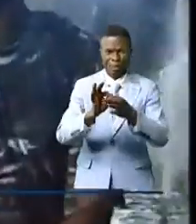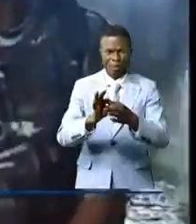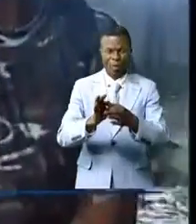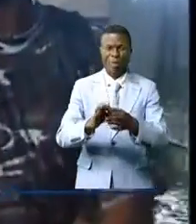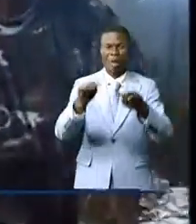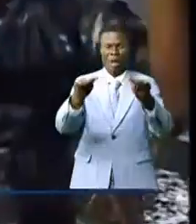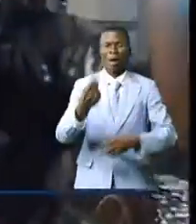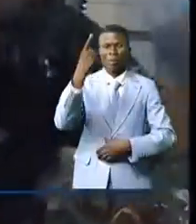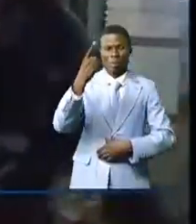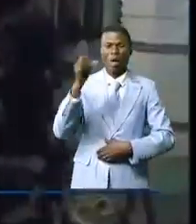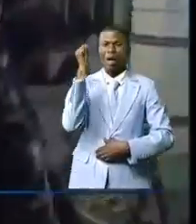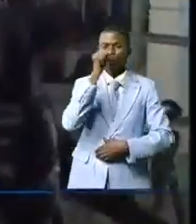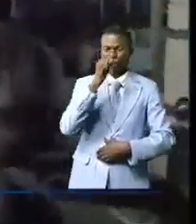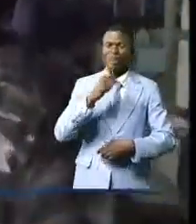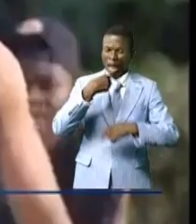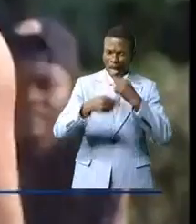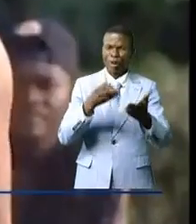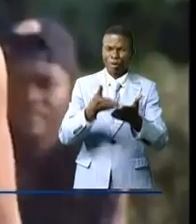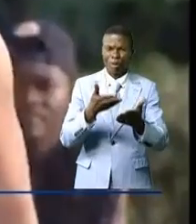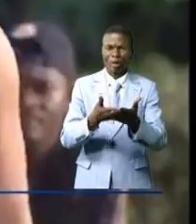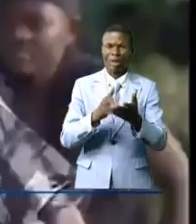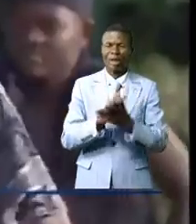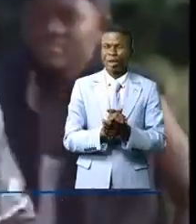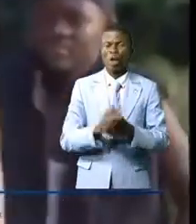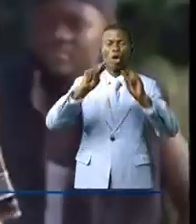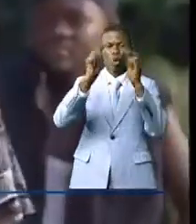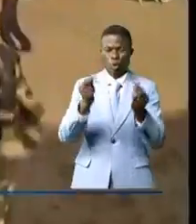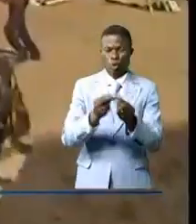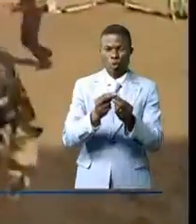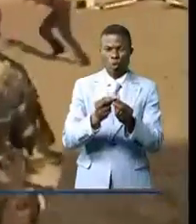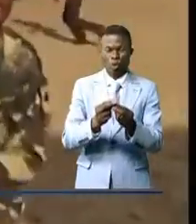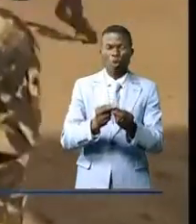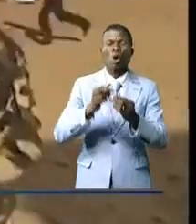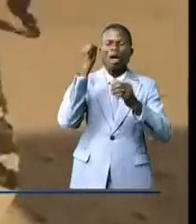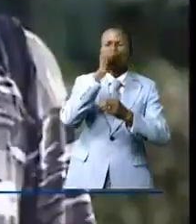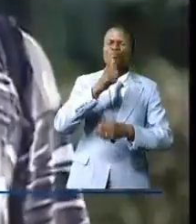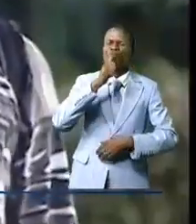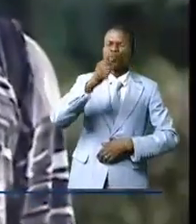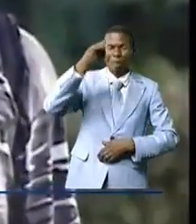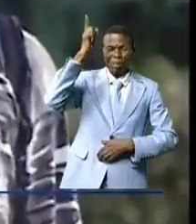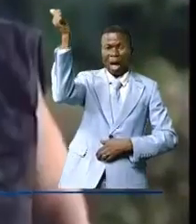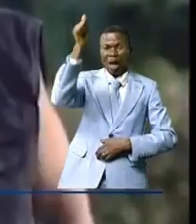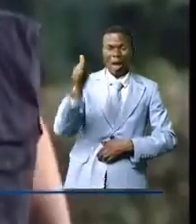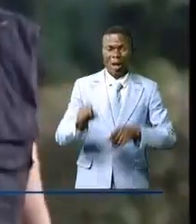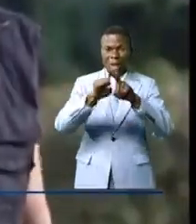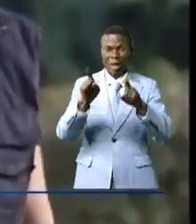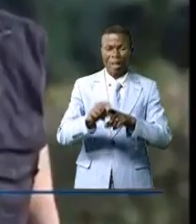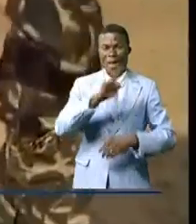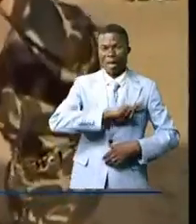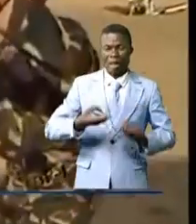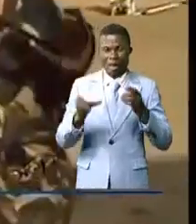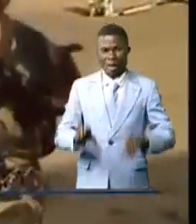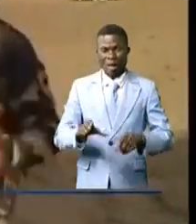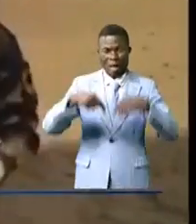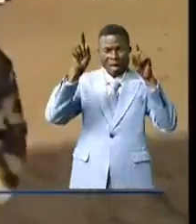un même podium 25 ans après leur dislocation. Ces groupes qui a fait la pluie et les beaux temps en Afrique mais aussi en RDC vers